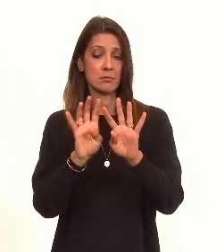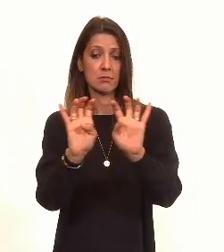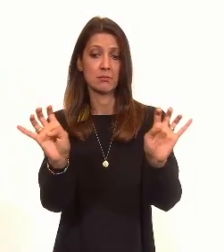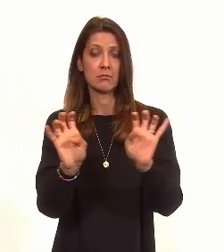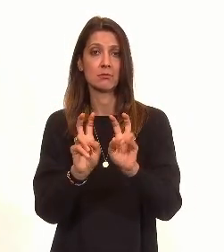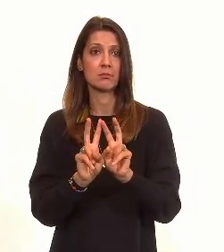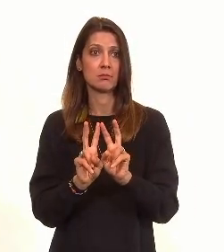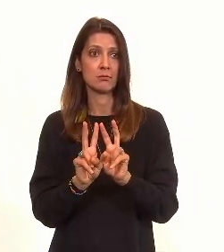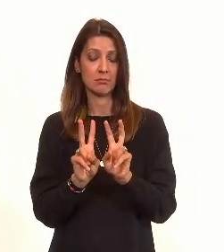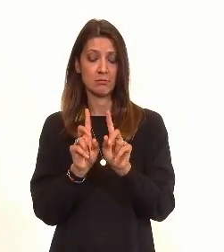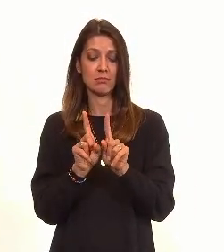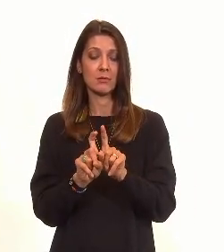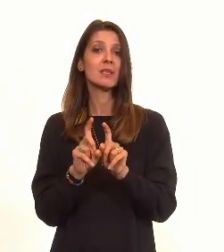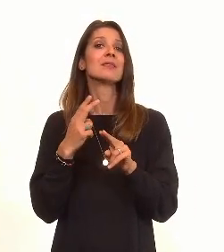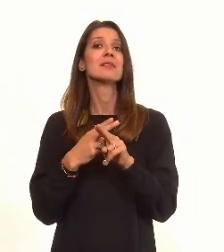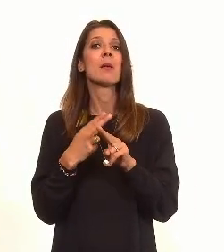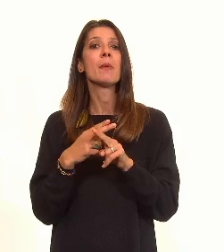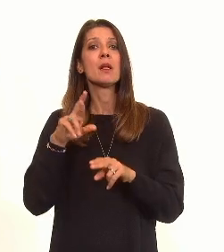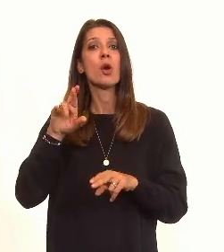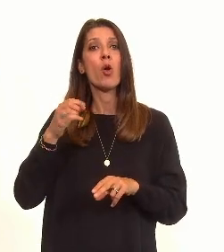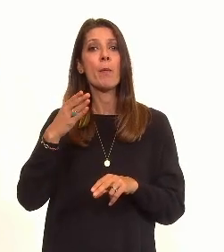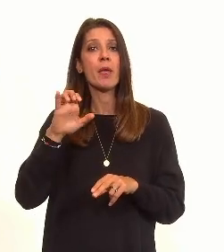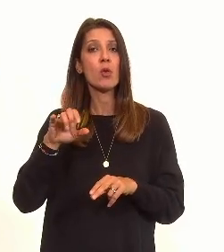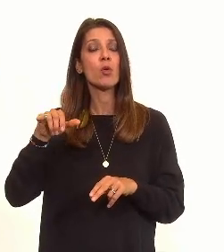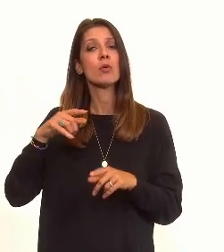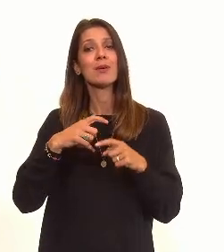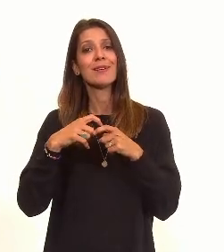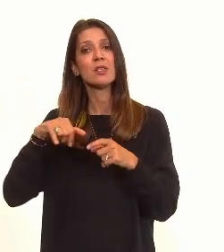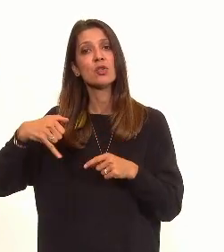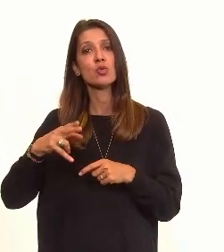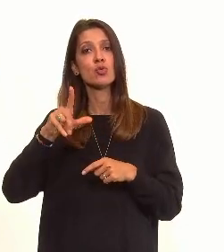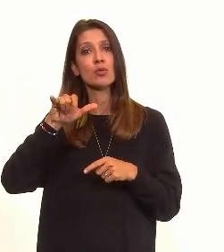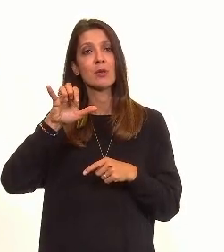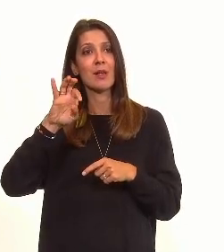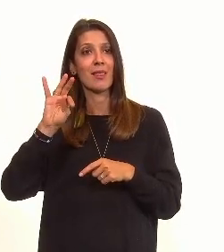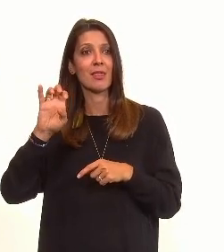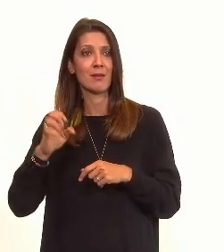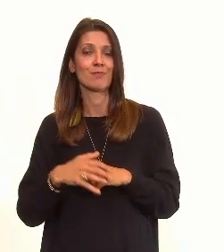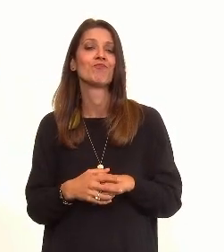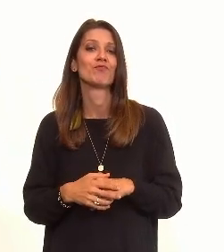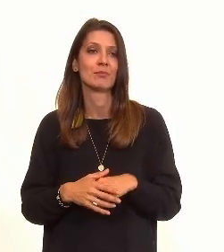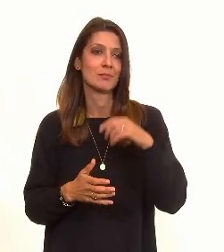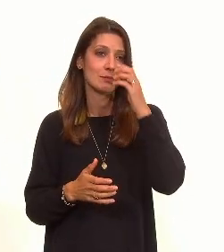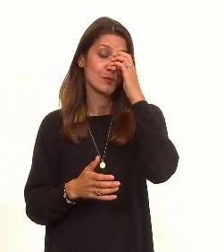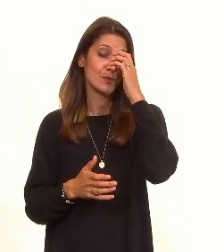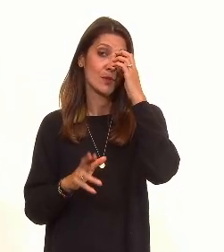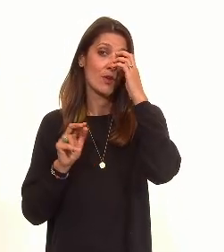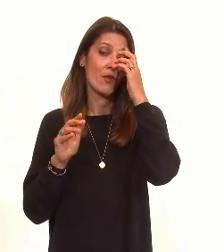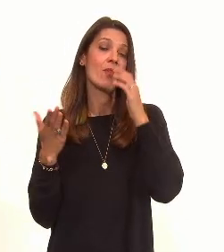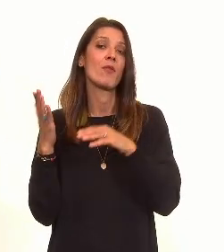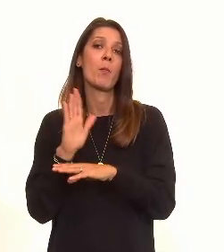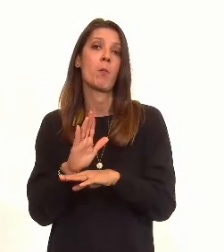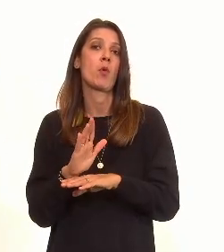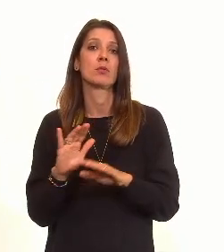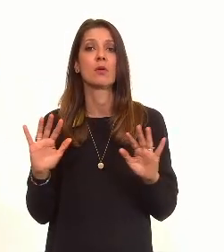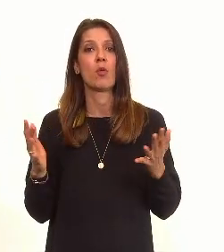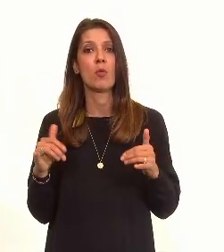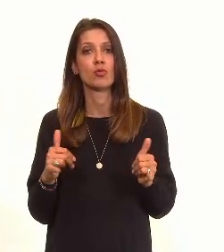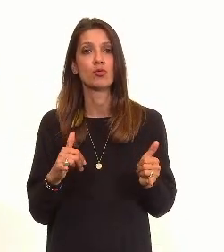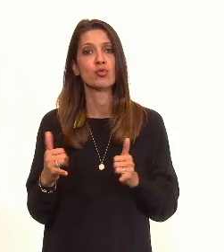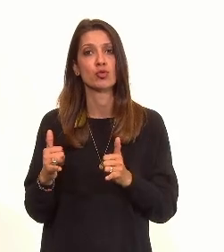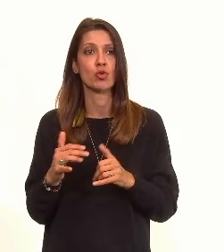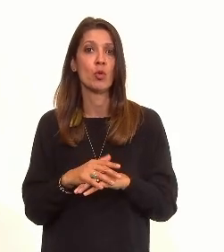scénette qui présente le droit de ne pas être victime de discrimination. Nous retrouvons Maxime avec des amis